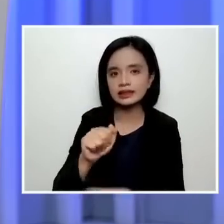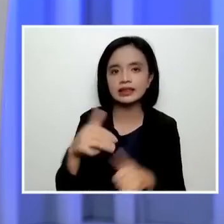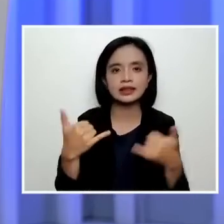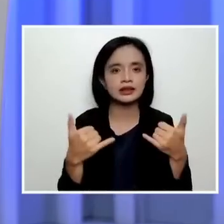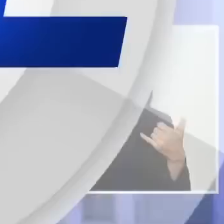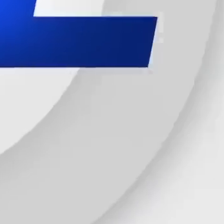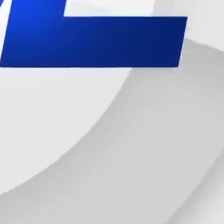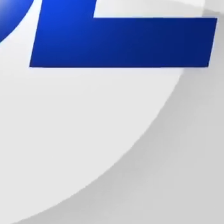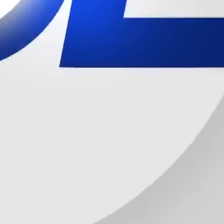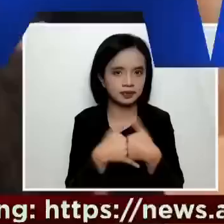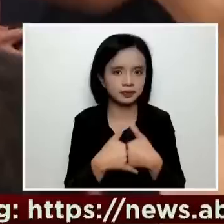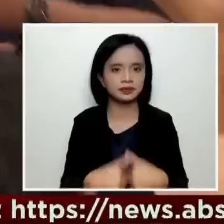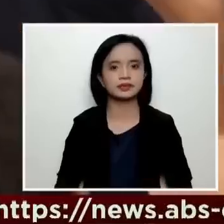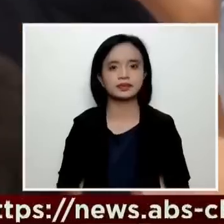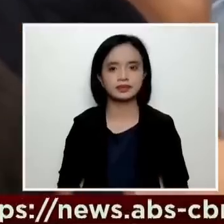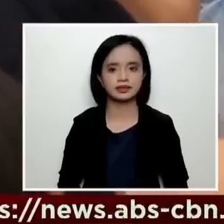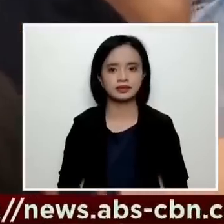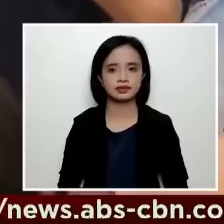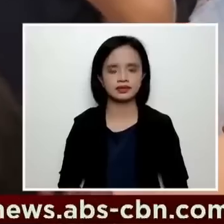Castillejo.